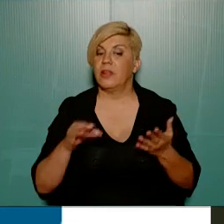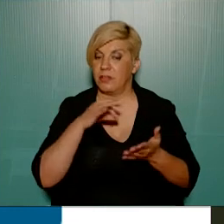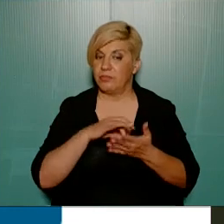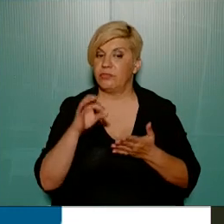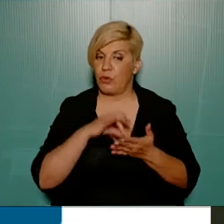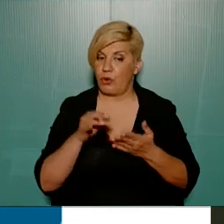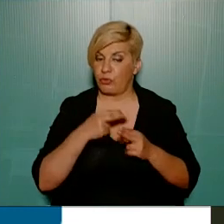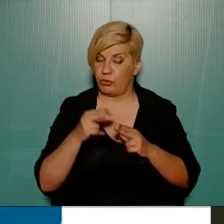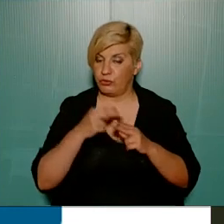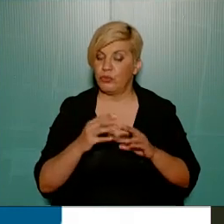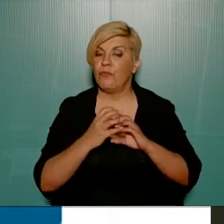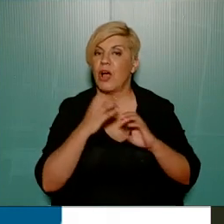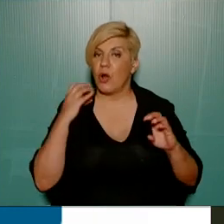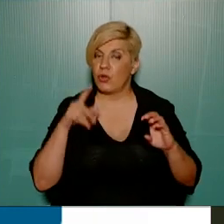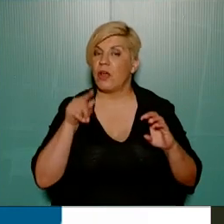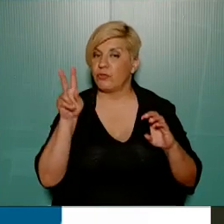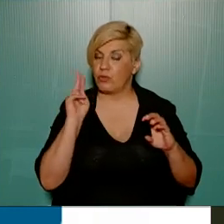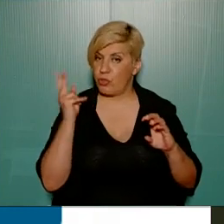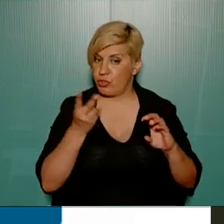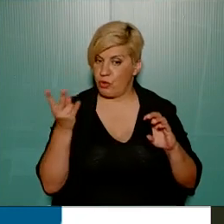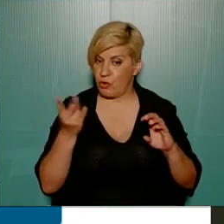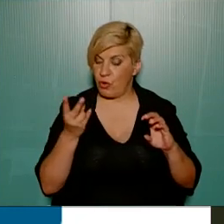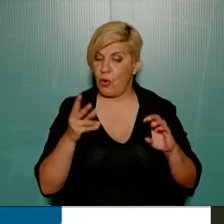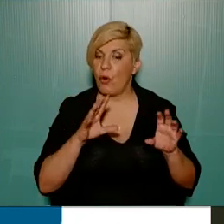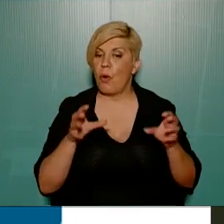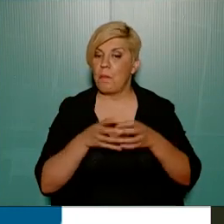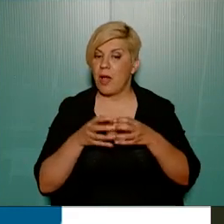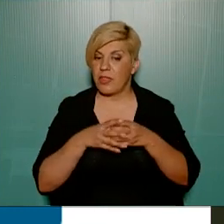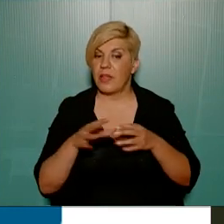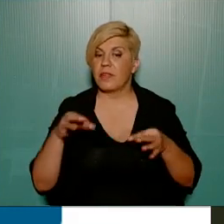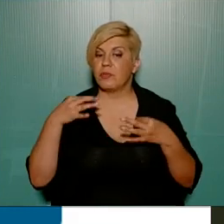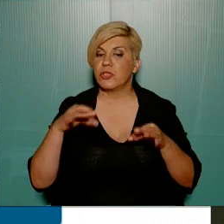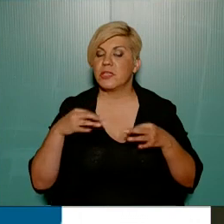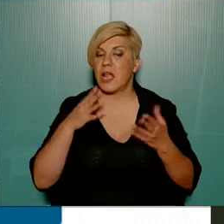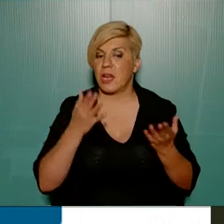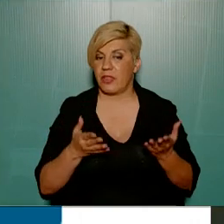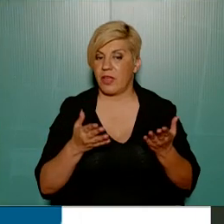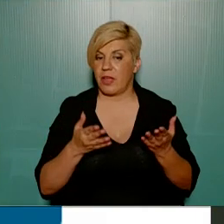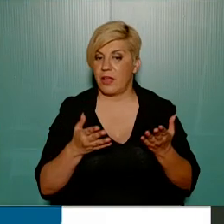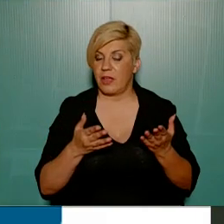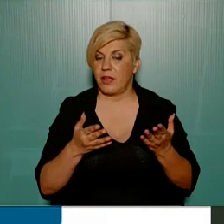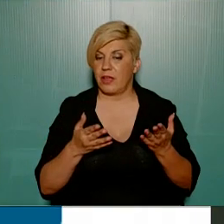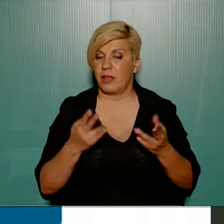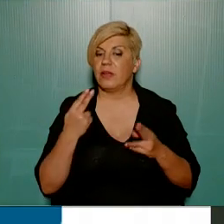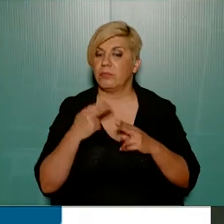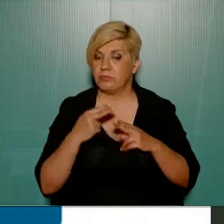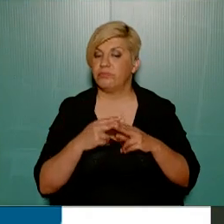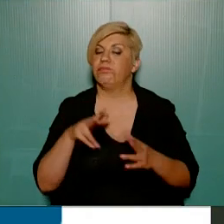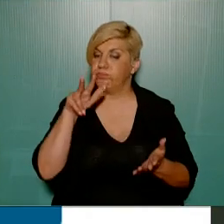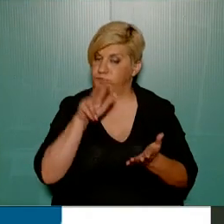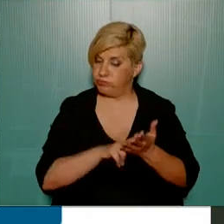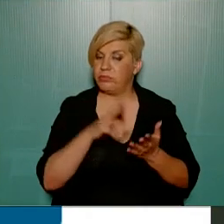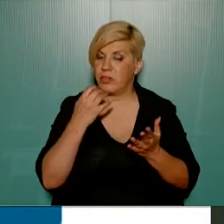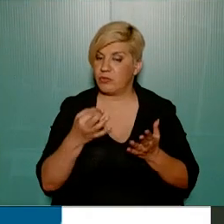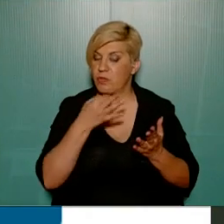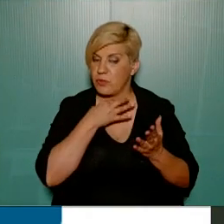αποκατάσταση των βαγονιών αυτών. Εδώ είναι κομμάτια από τη σελίδα που είναι εξαιρετικά τεκμηριωμένη.